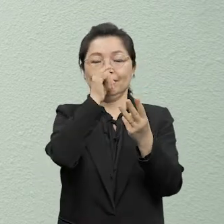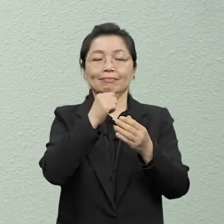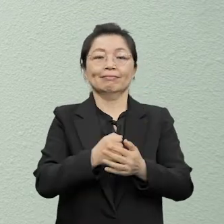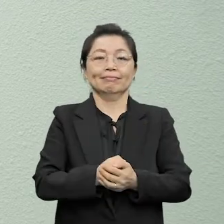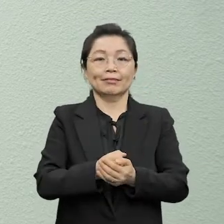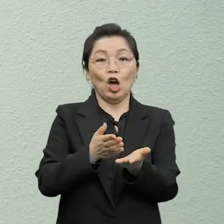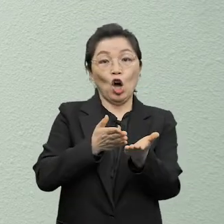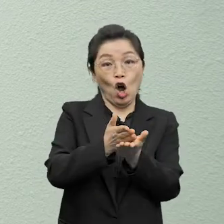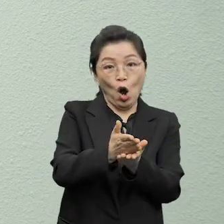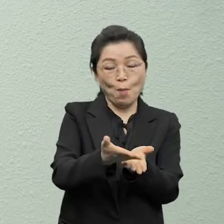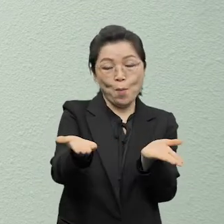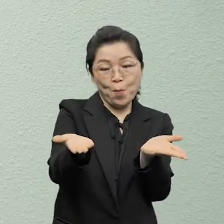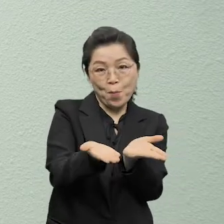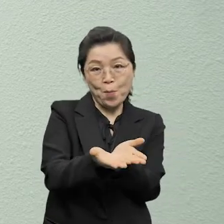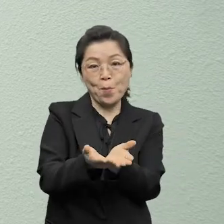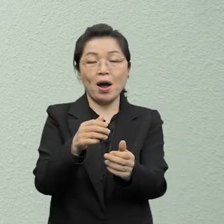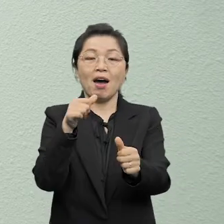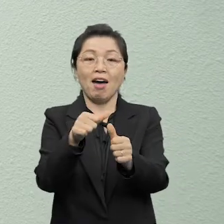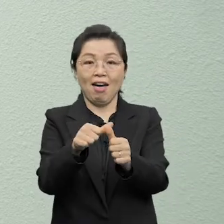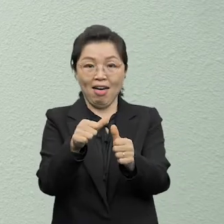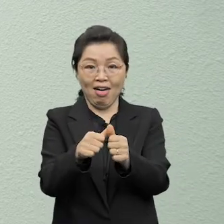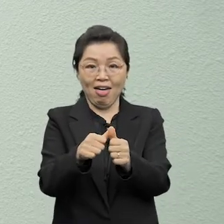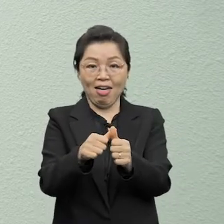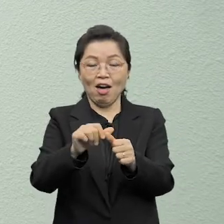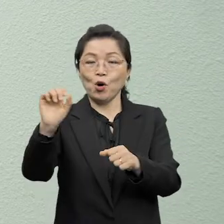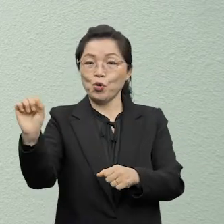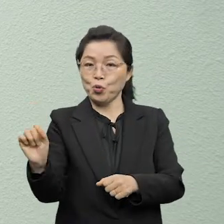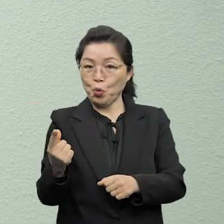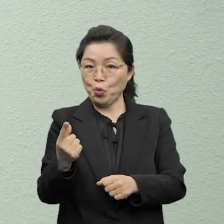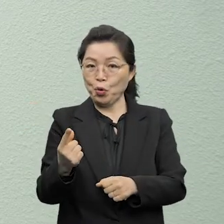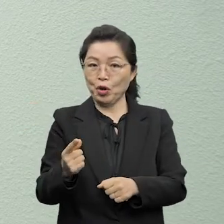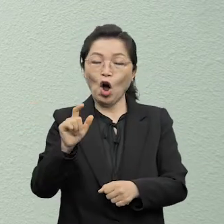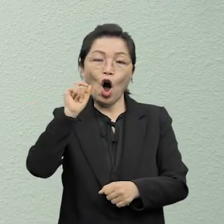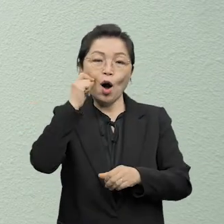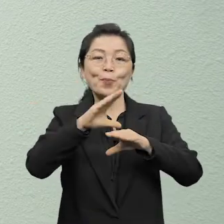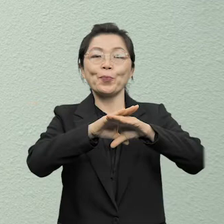현장감 있는 컨설팅이 소상공인의 어려움 해소에 도움이